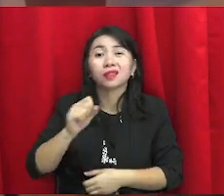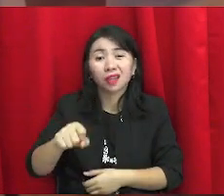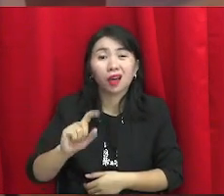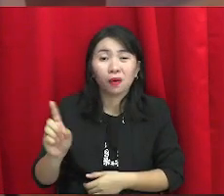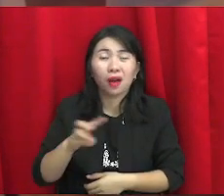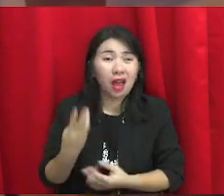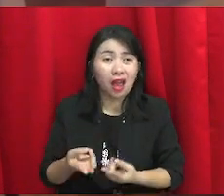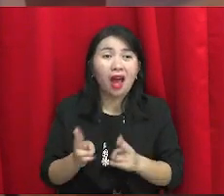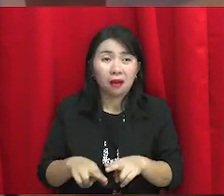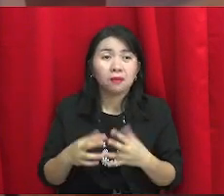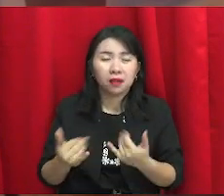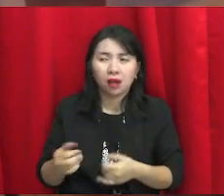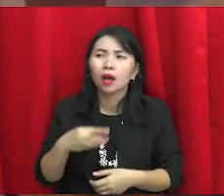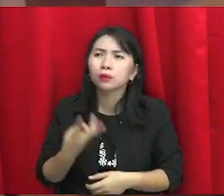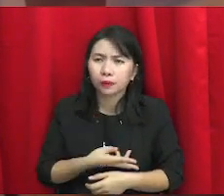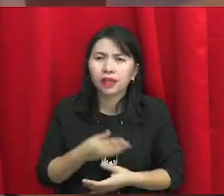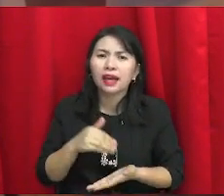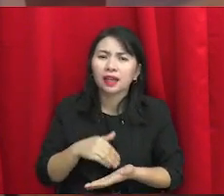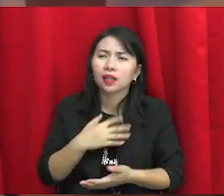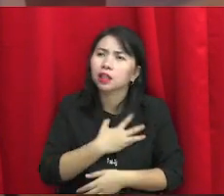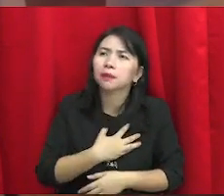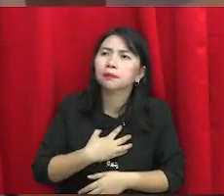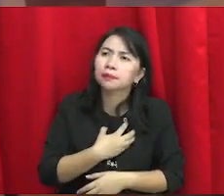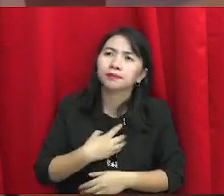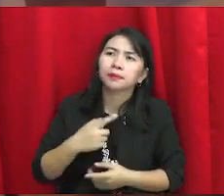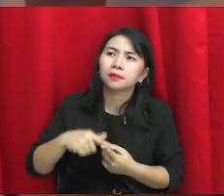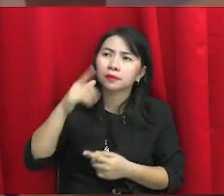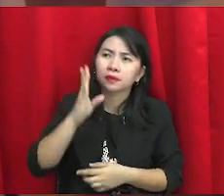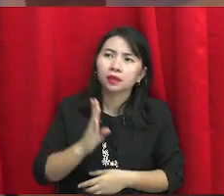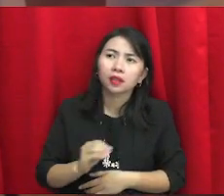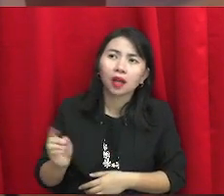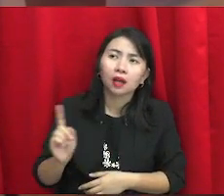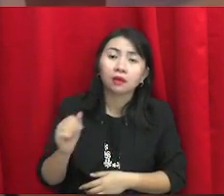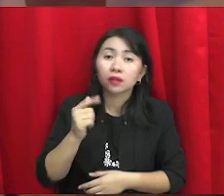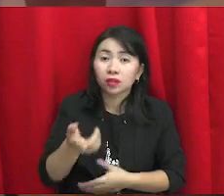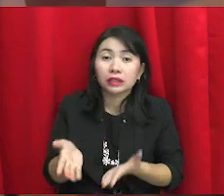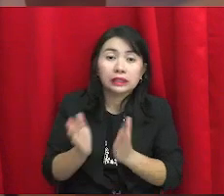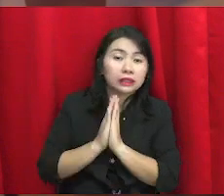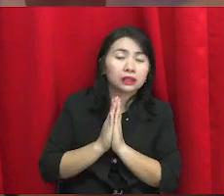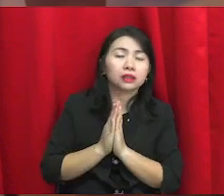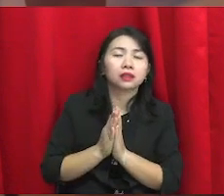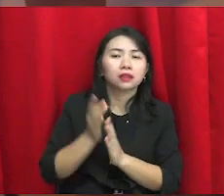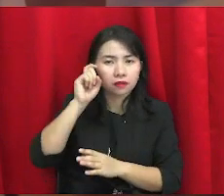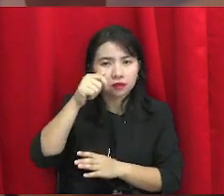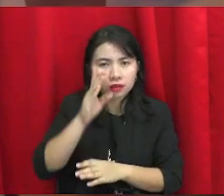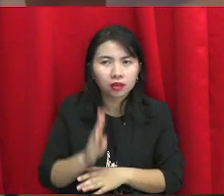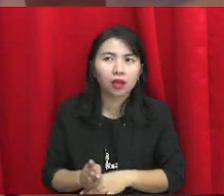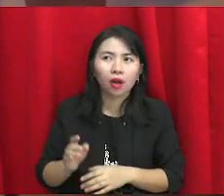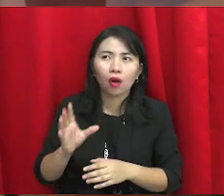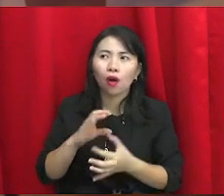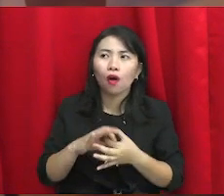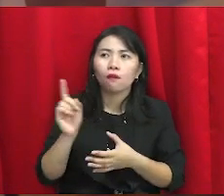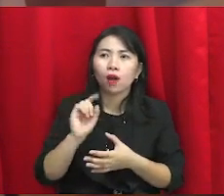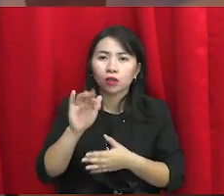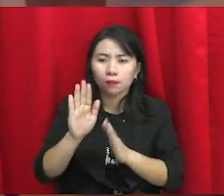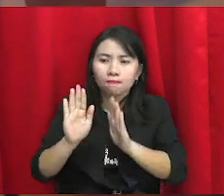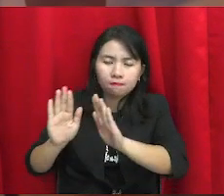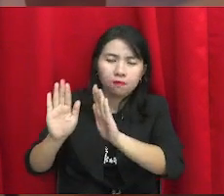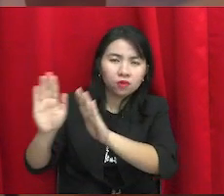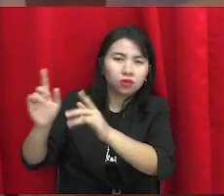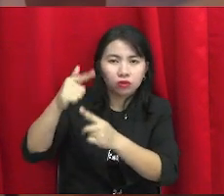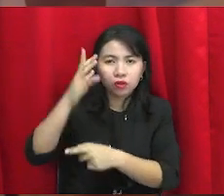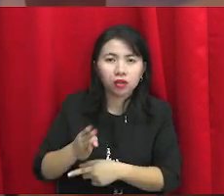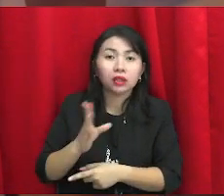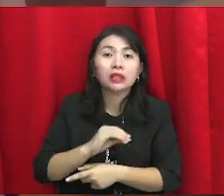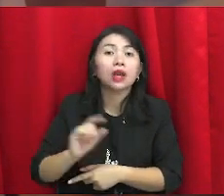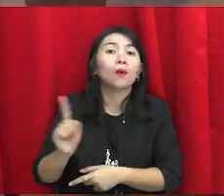tayo eh. Ang insisting pa natin, ang pakiusap mo pa sa insisting, sa pag-i-insist mo, ang pinapakiusap mo pa ay yung gusto mo